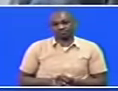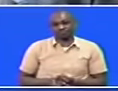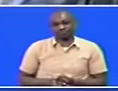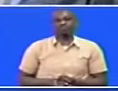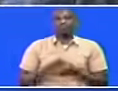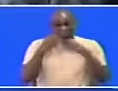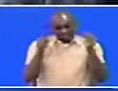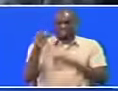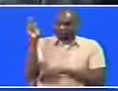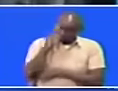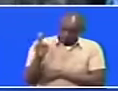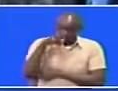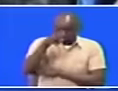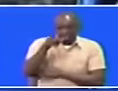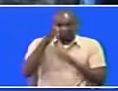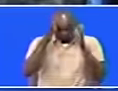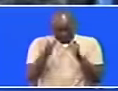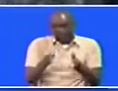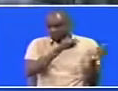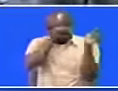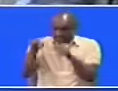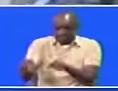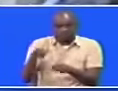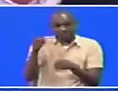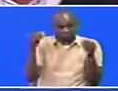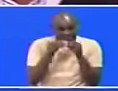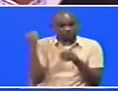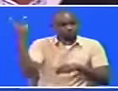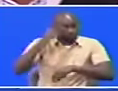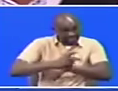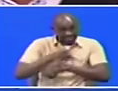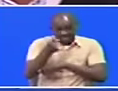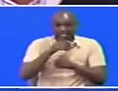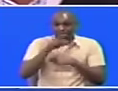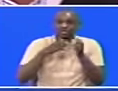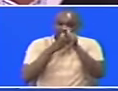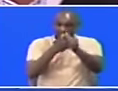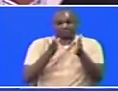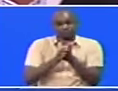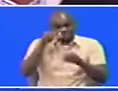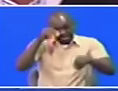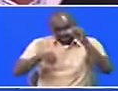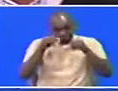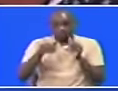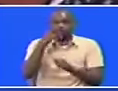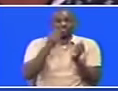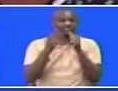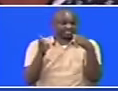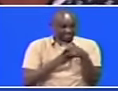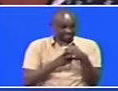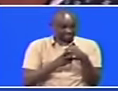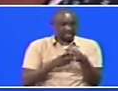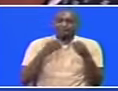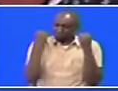Rais Uhuru Kenyatta alikuwa mmoja wale waliohudhuria kongamano la siku mbili kuhusu uongozi na uchaguzi mkuu wa mwaka 2017, huku